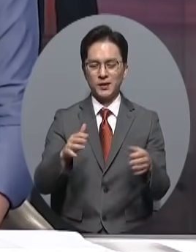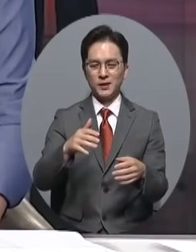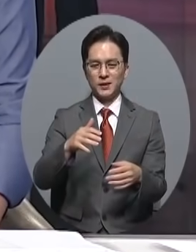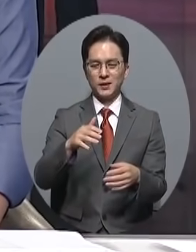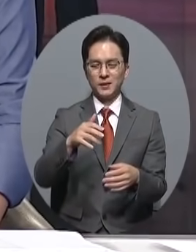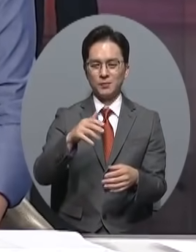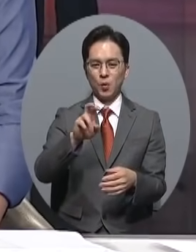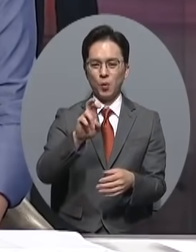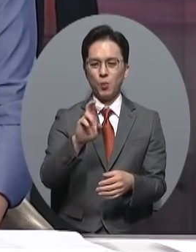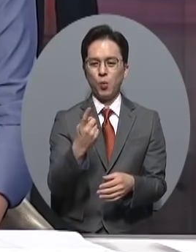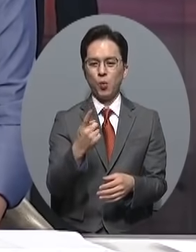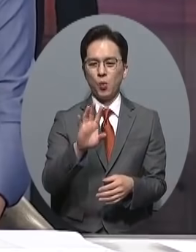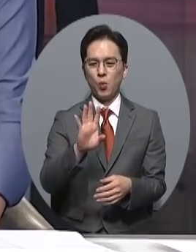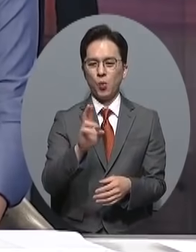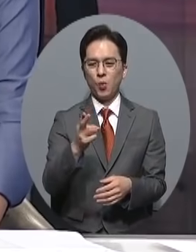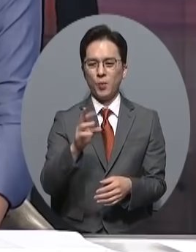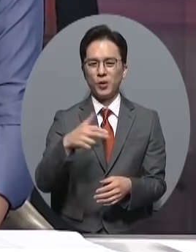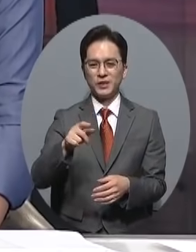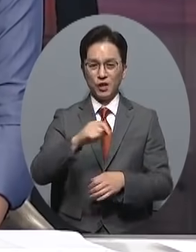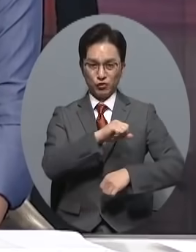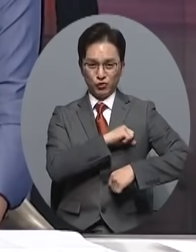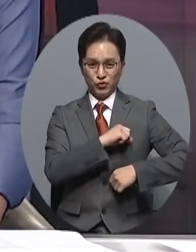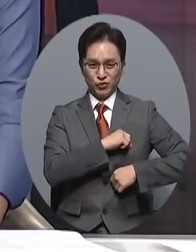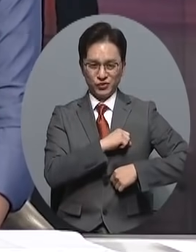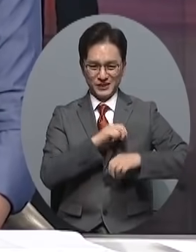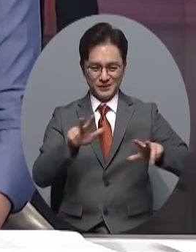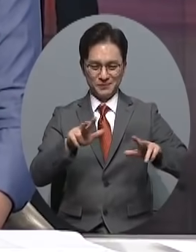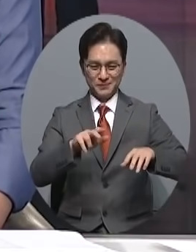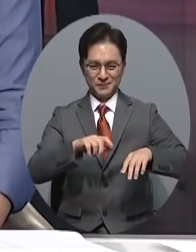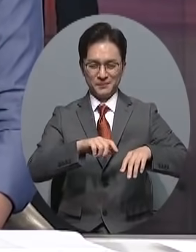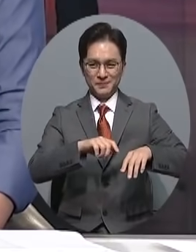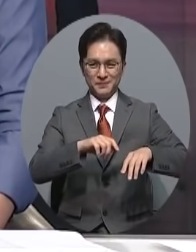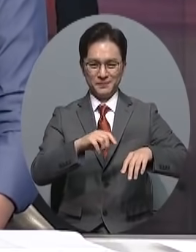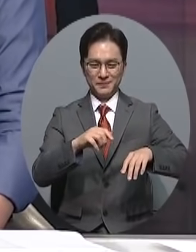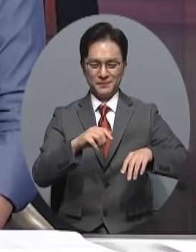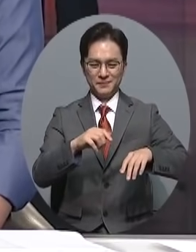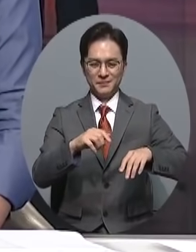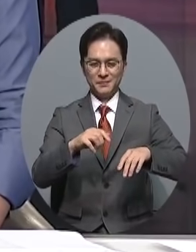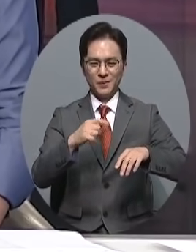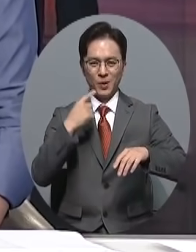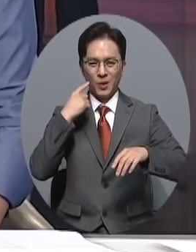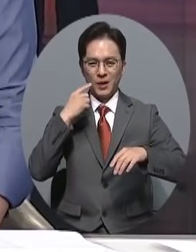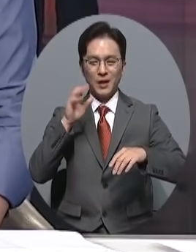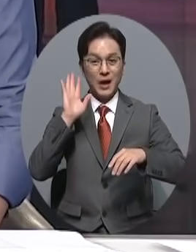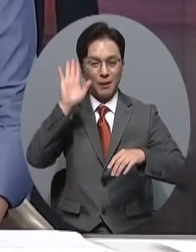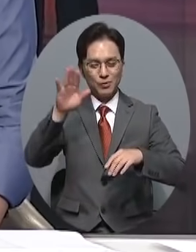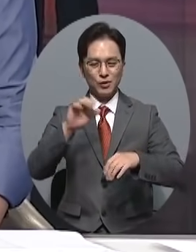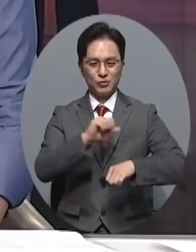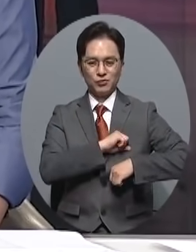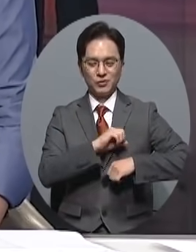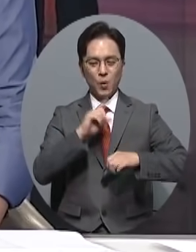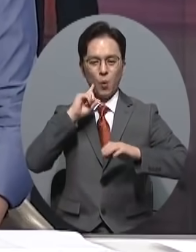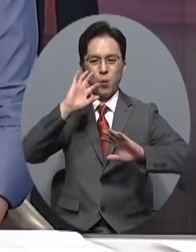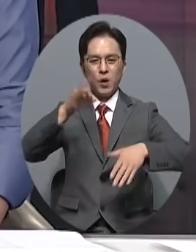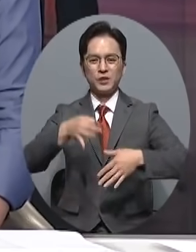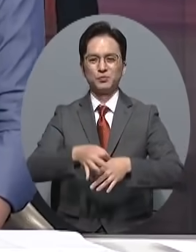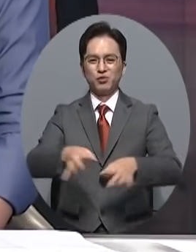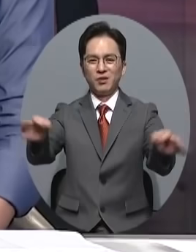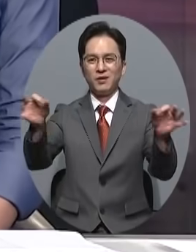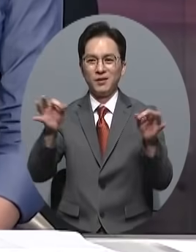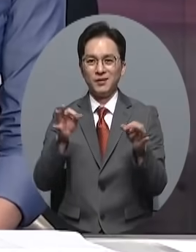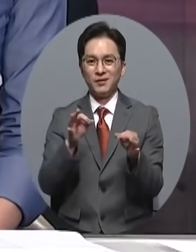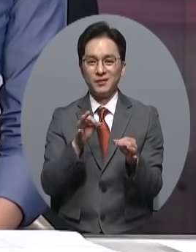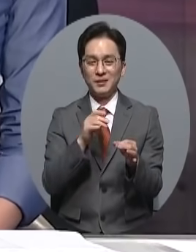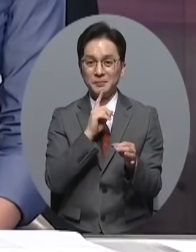하겠다는 게 아니다 이렇게 얘기를 했습니다. 하지만 지금 제 딸이 이제 고등학생인데 아빠 저도 군대 가야 돼요. 누가 대통령 되면